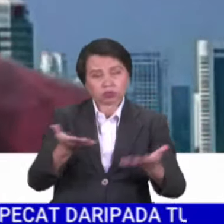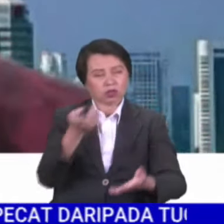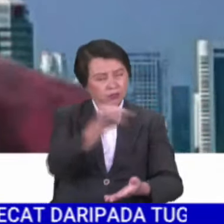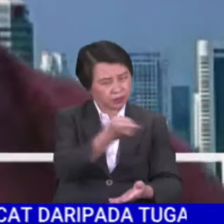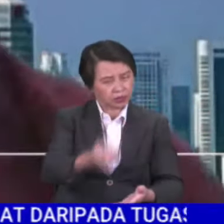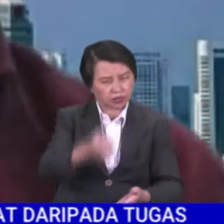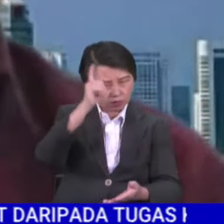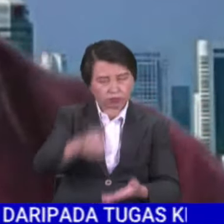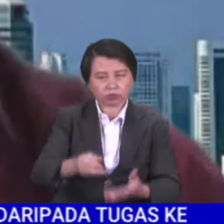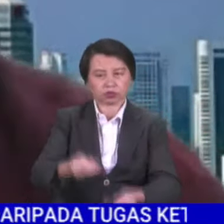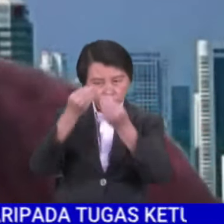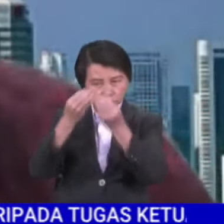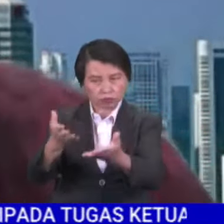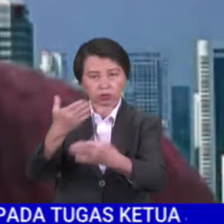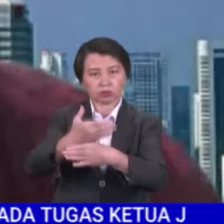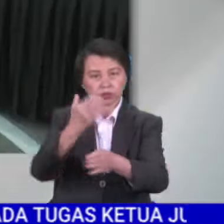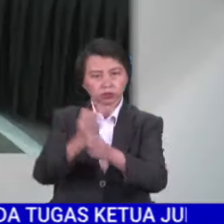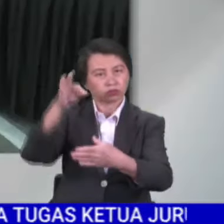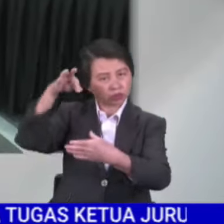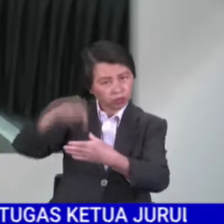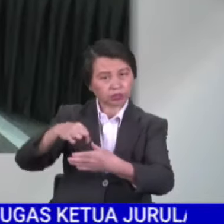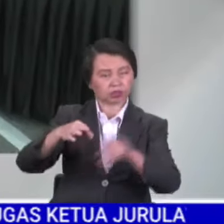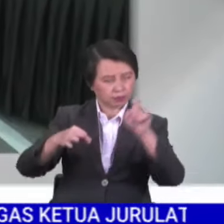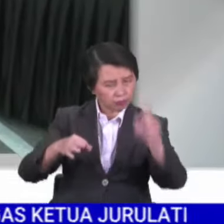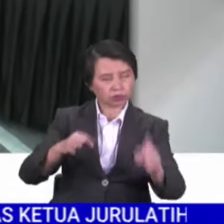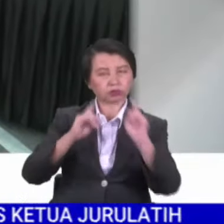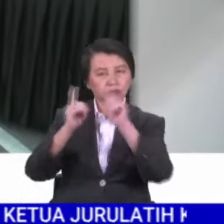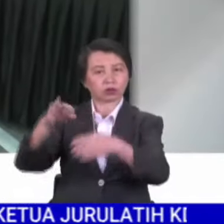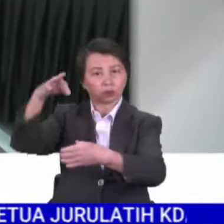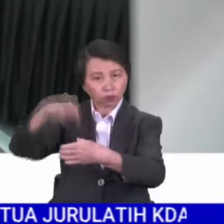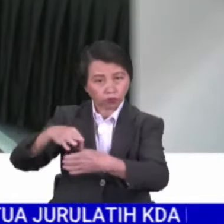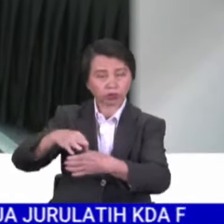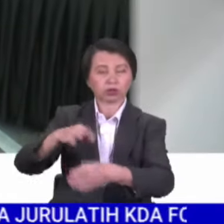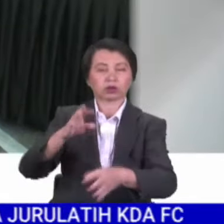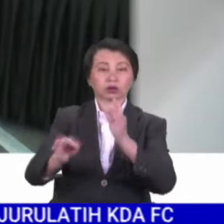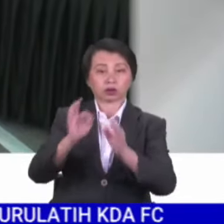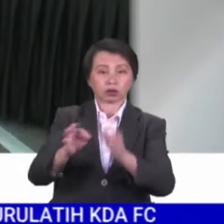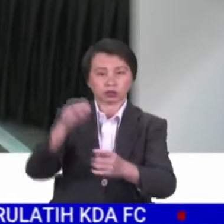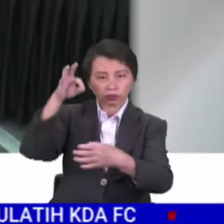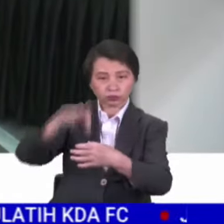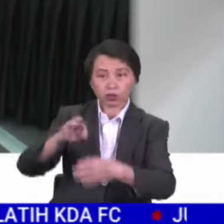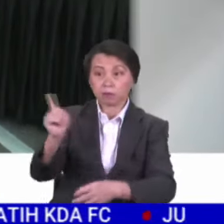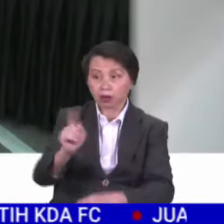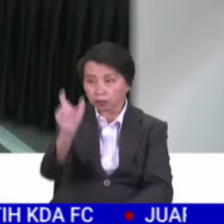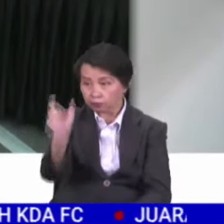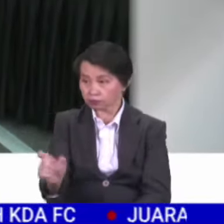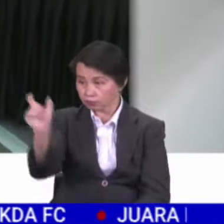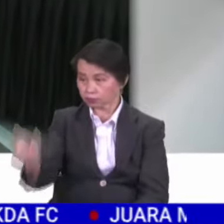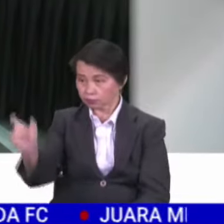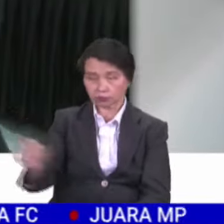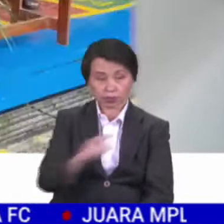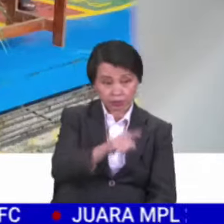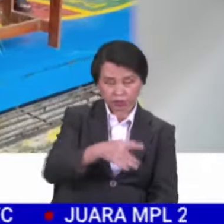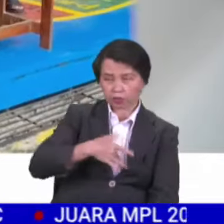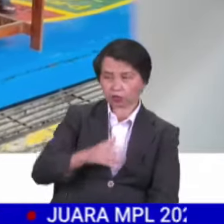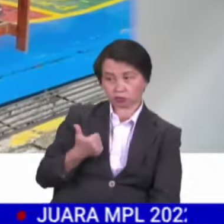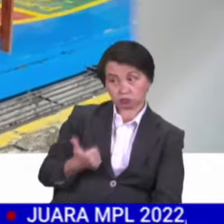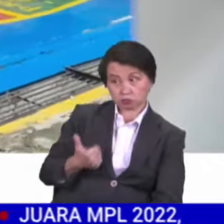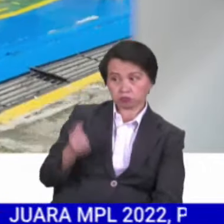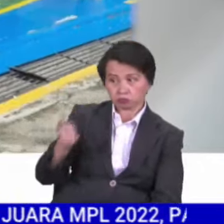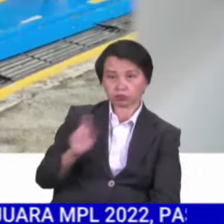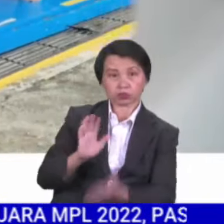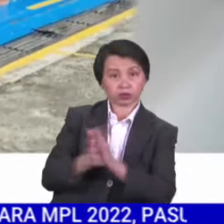perlu menyampaikan dalam bentuk undi. Undi itu ditujukan kepada mana-mana calon yang mereka rasa layak